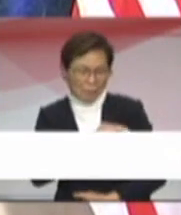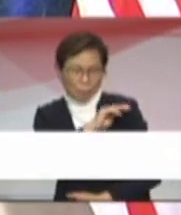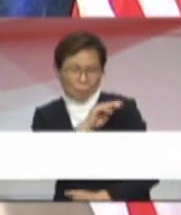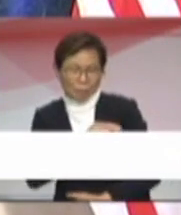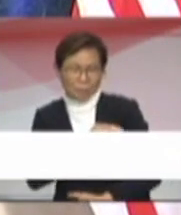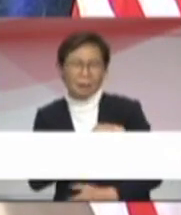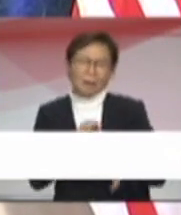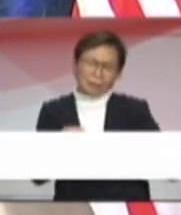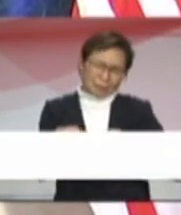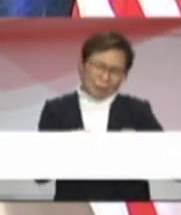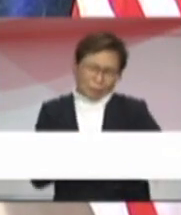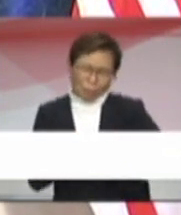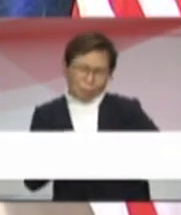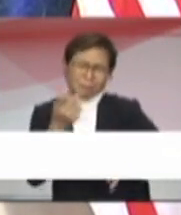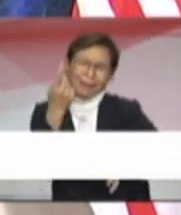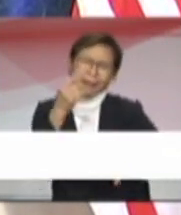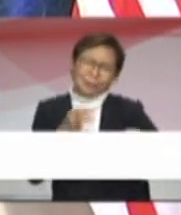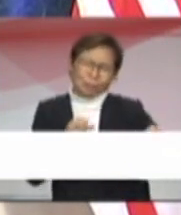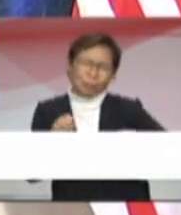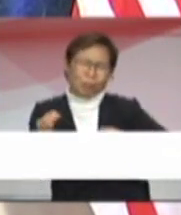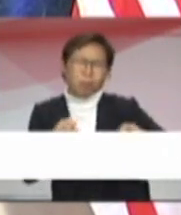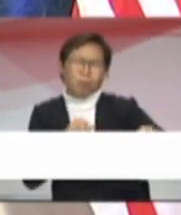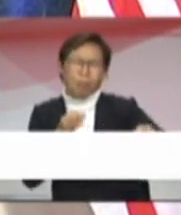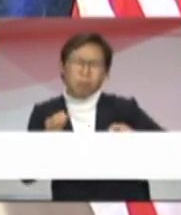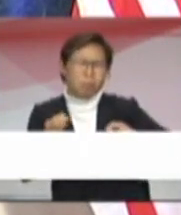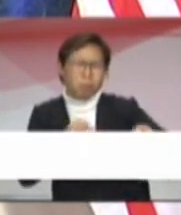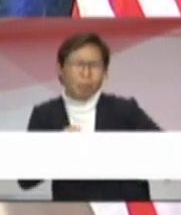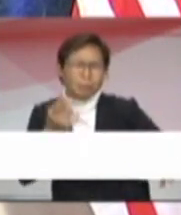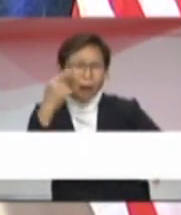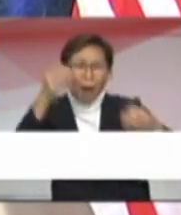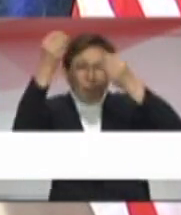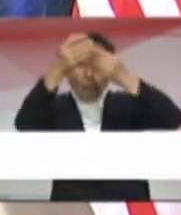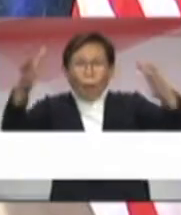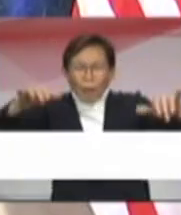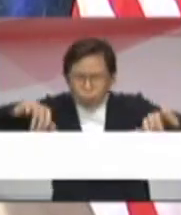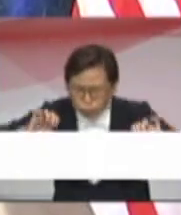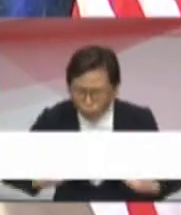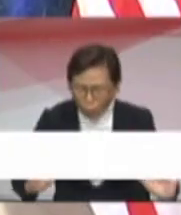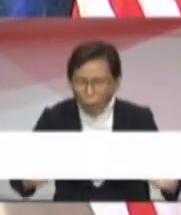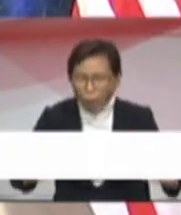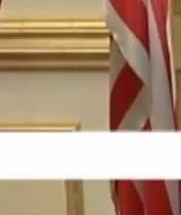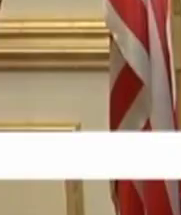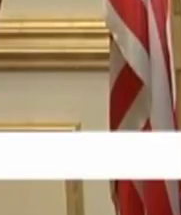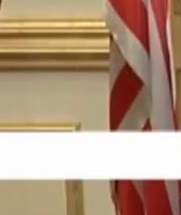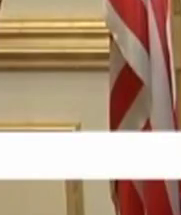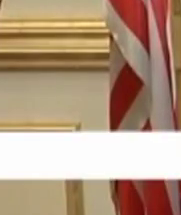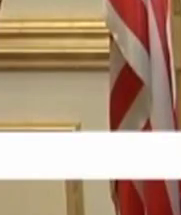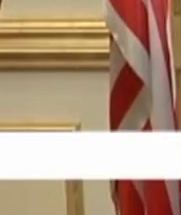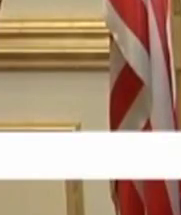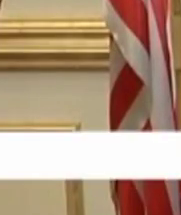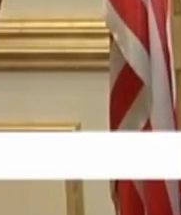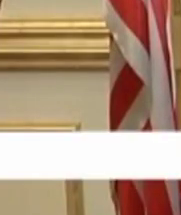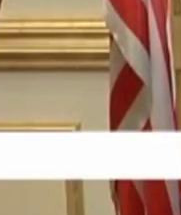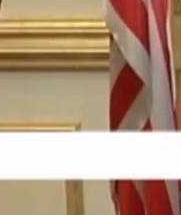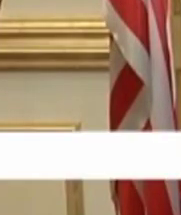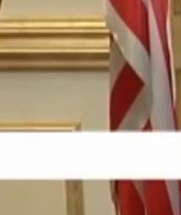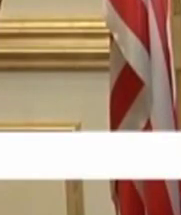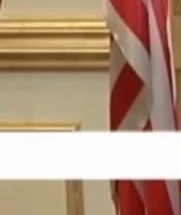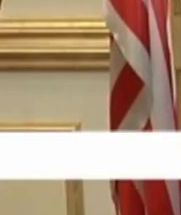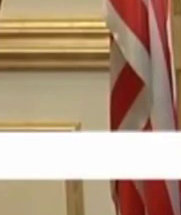Tan Sri Muhyiddin Yassin mengingatkan semua pihak agar berhenti melepaskan tomahan yang tidak berasas terhadap keprihatinan yang di-Pertuan Agong